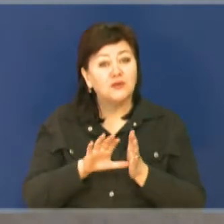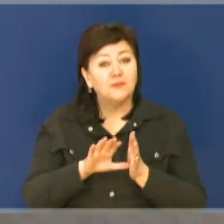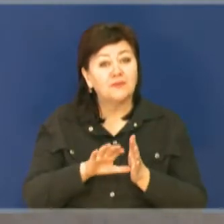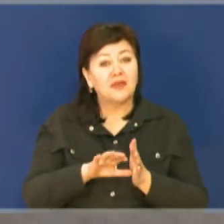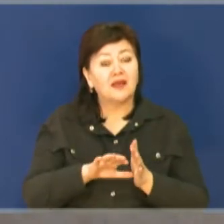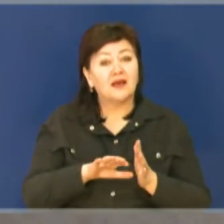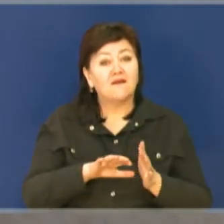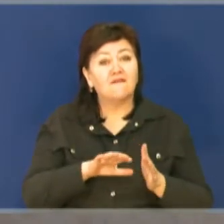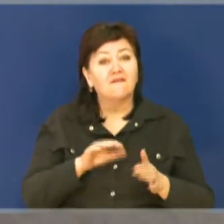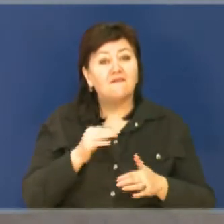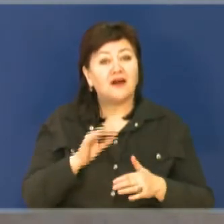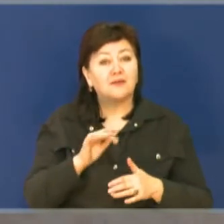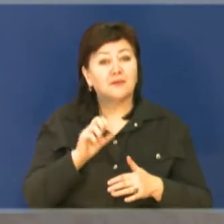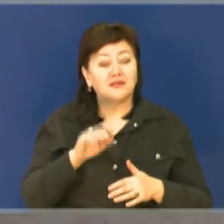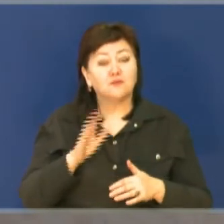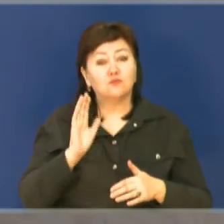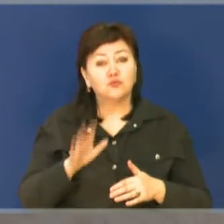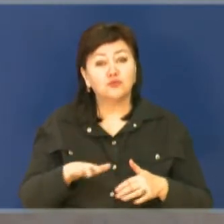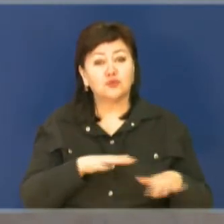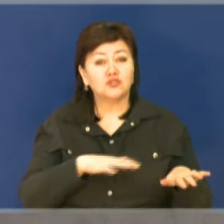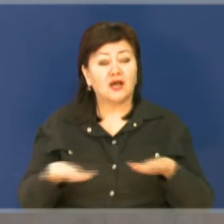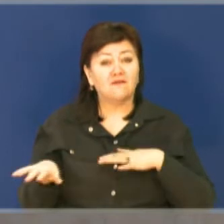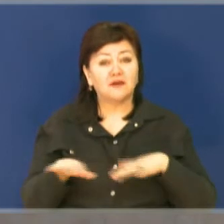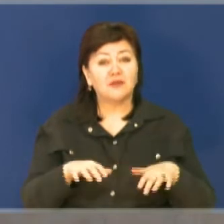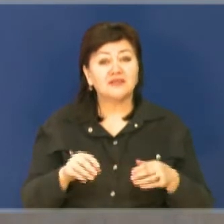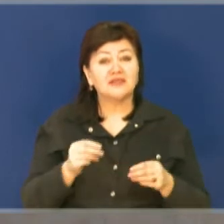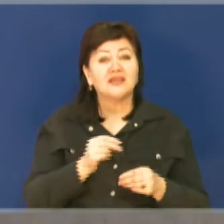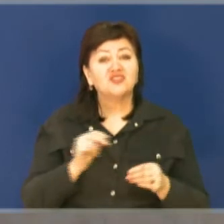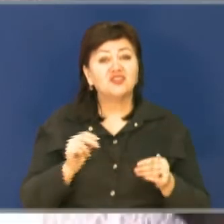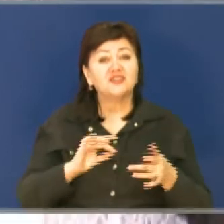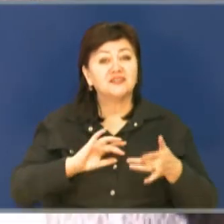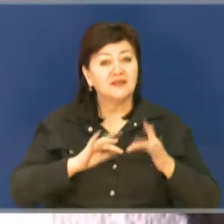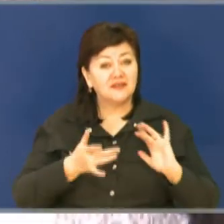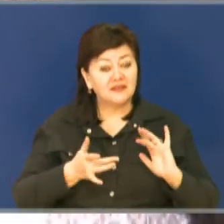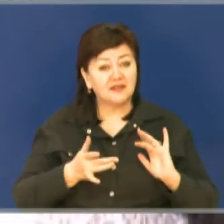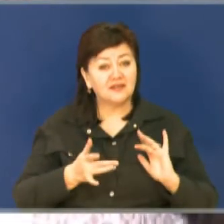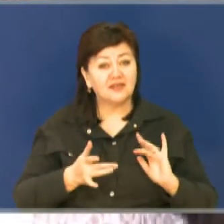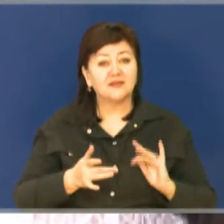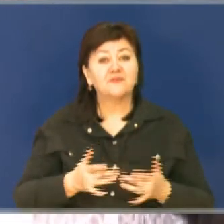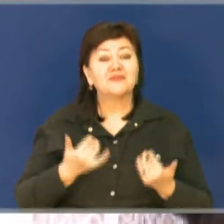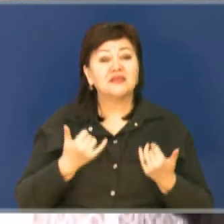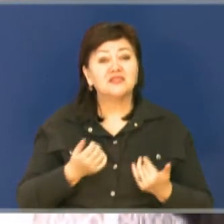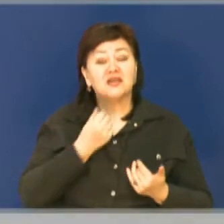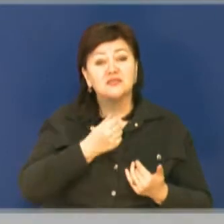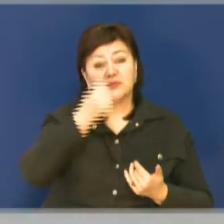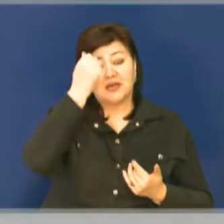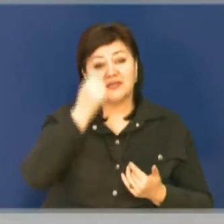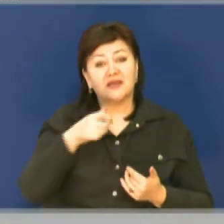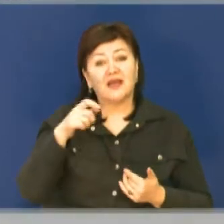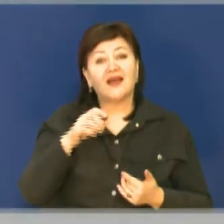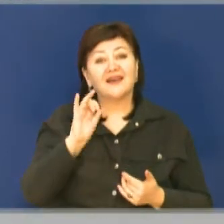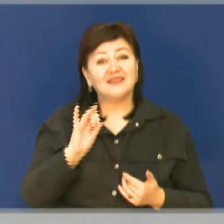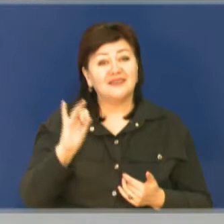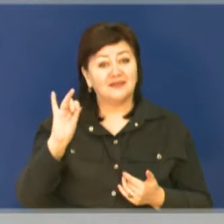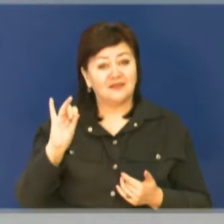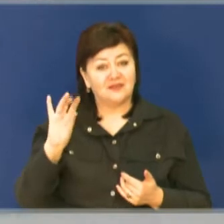в первый класс будет осуществляться через портал электронного правительства ЕГОВ. Кроме того, теперь благодаря индивидуальному